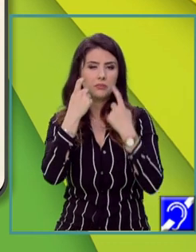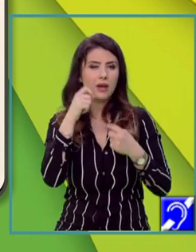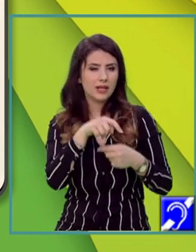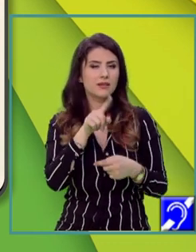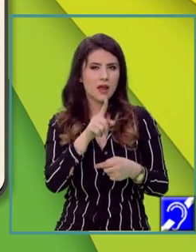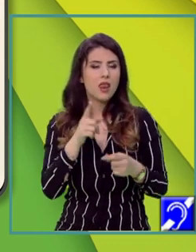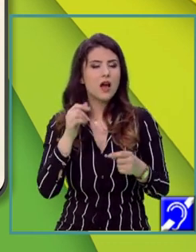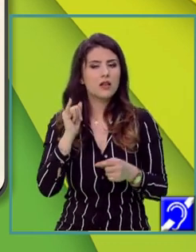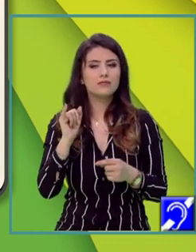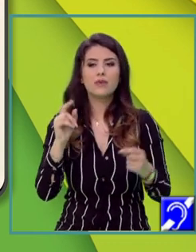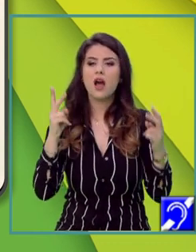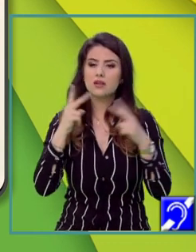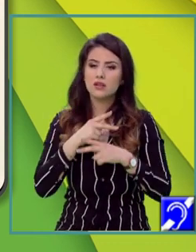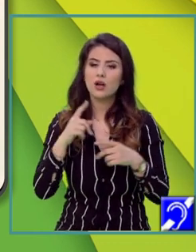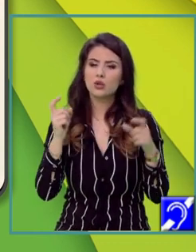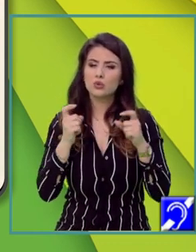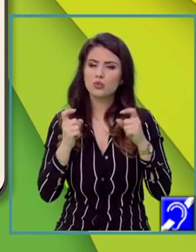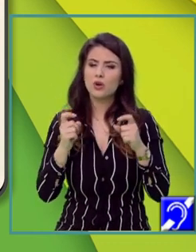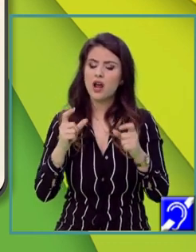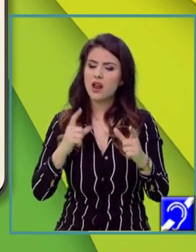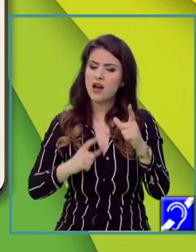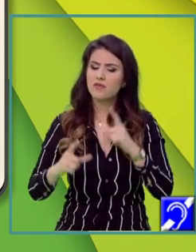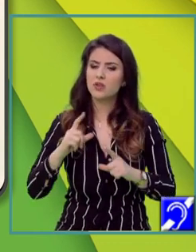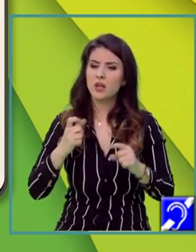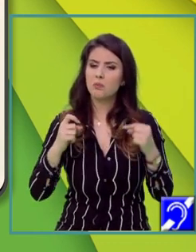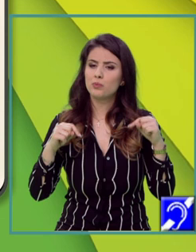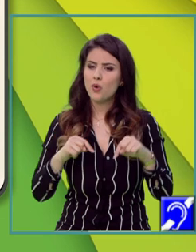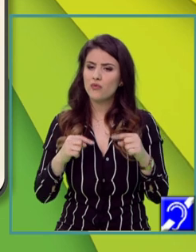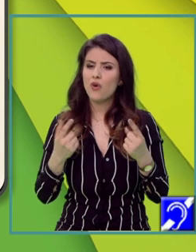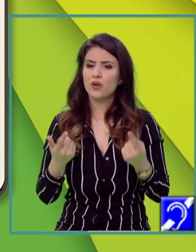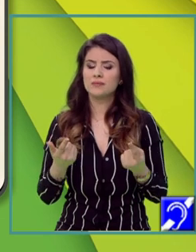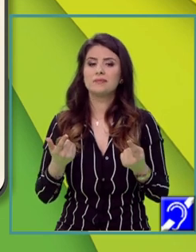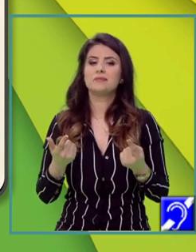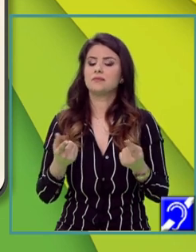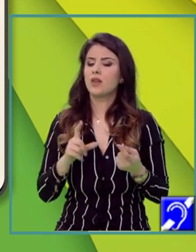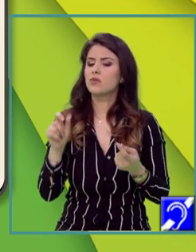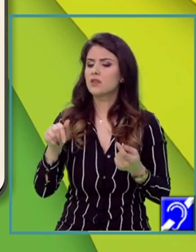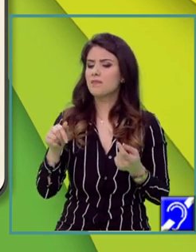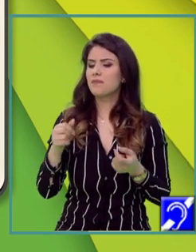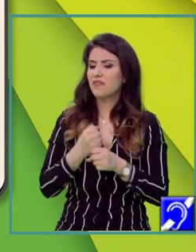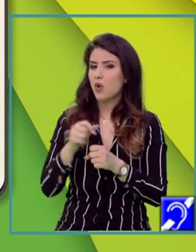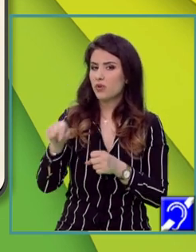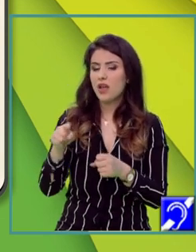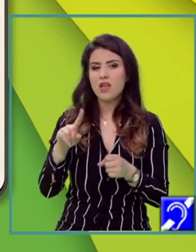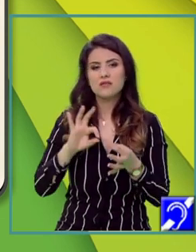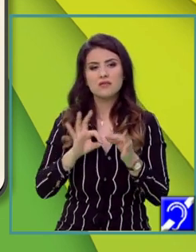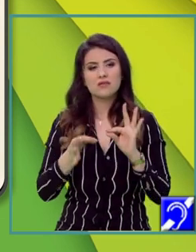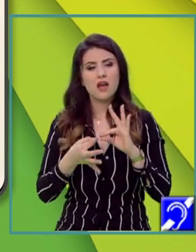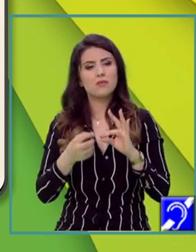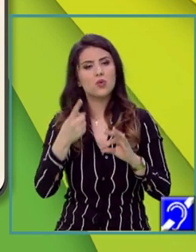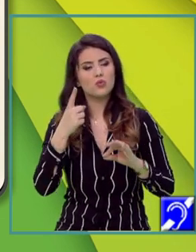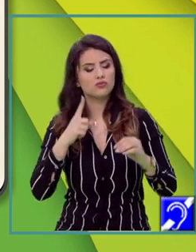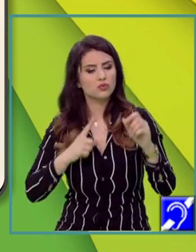el înțelege că durerea provocată de eventualul adulter al acesteia reprezinta o forma de interpretare și